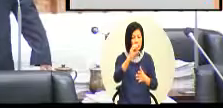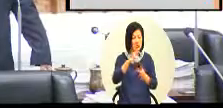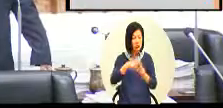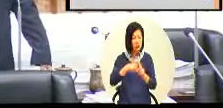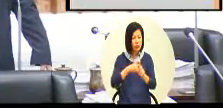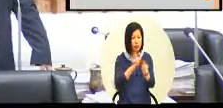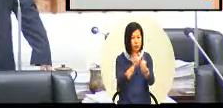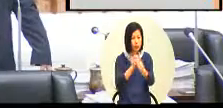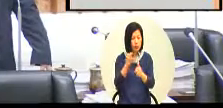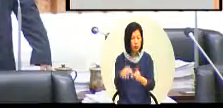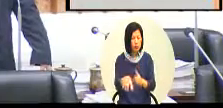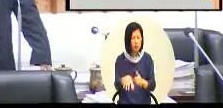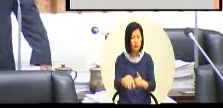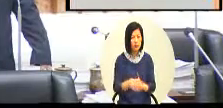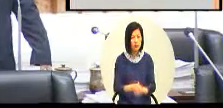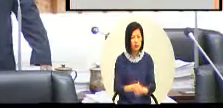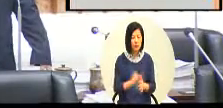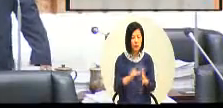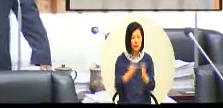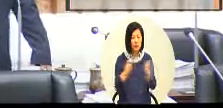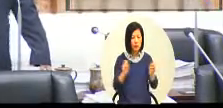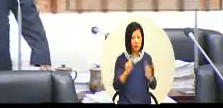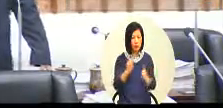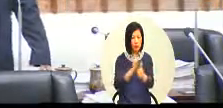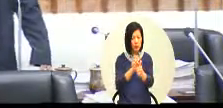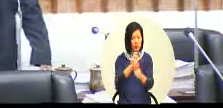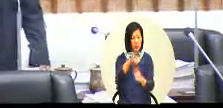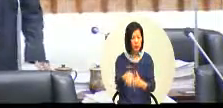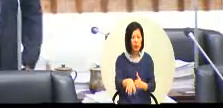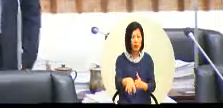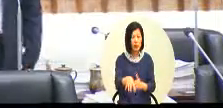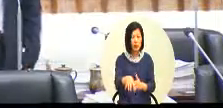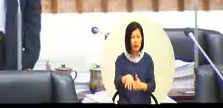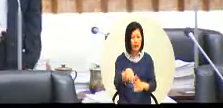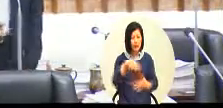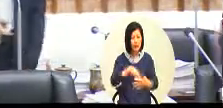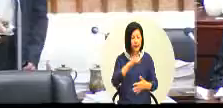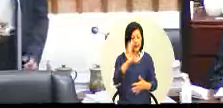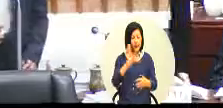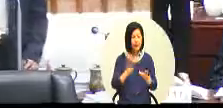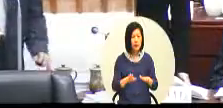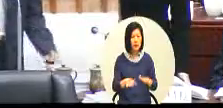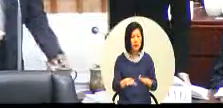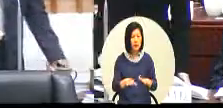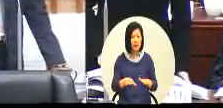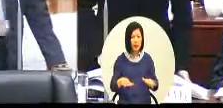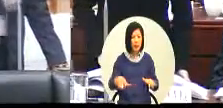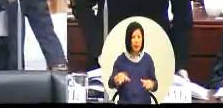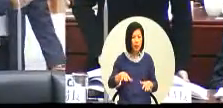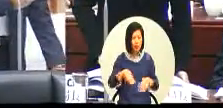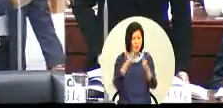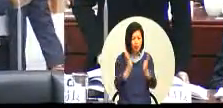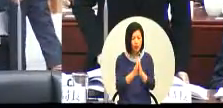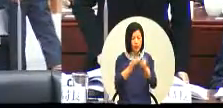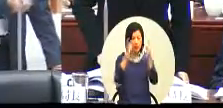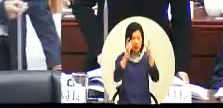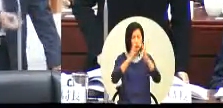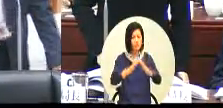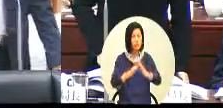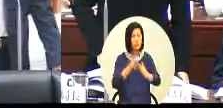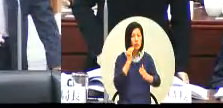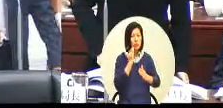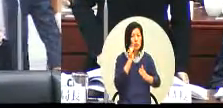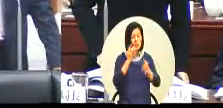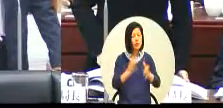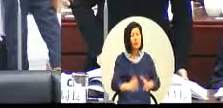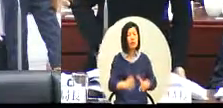也是这个长照站。这个长照站里面，我们现在全高雄市如果要设